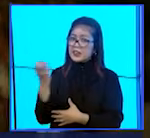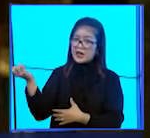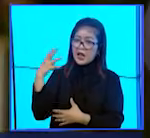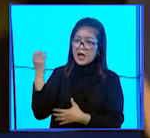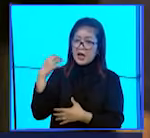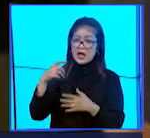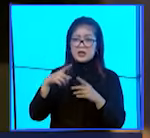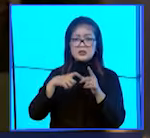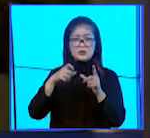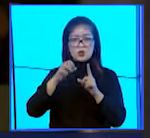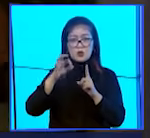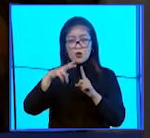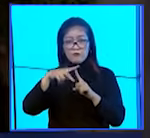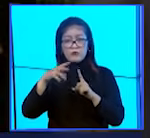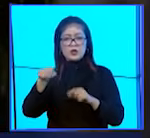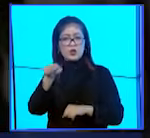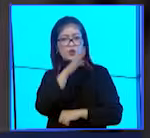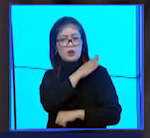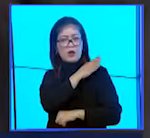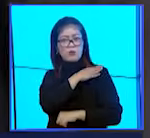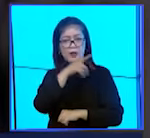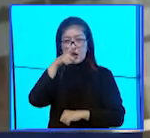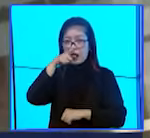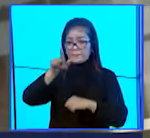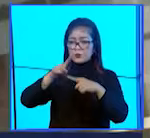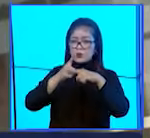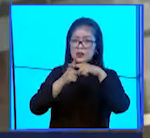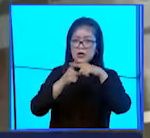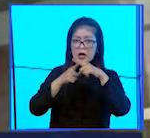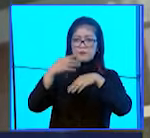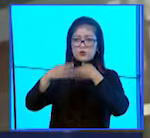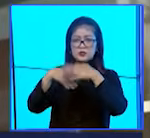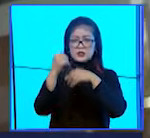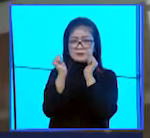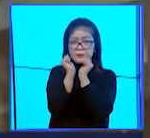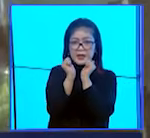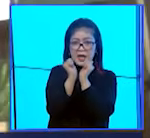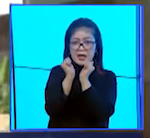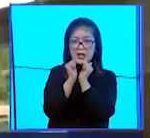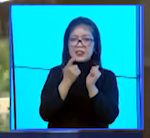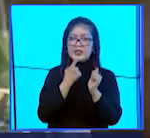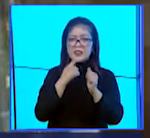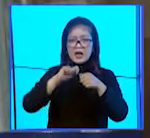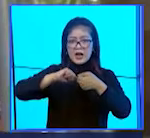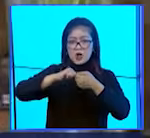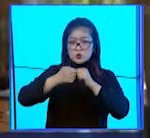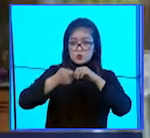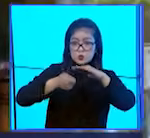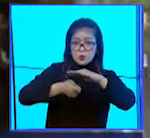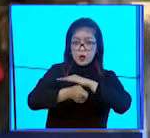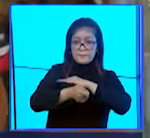Bupati Lampung Tengah yang saat ini sedang menjalani pidana berkaitan tentang kasus suap yang menyebutkan bahwa pada